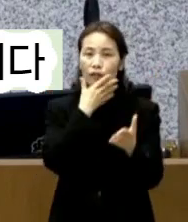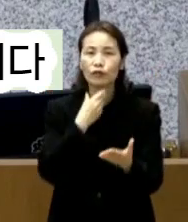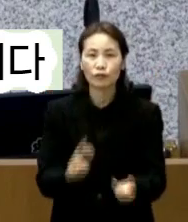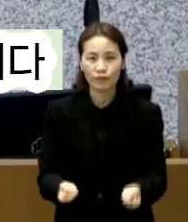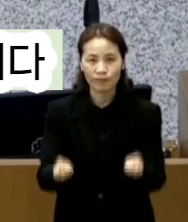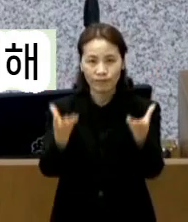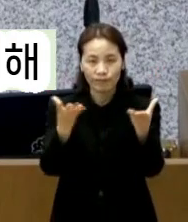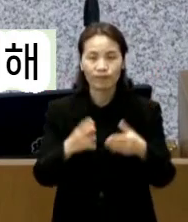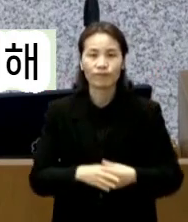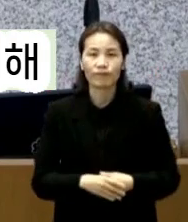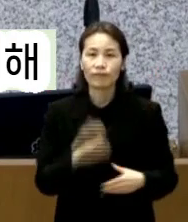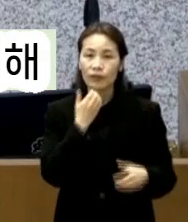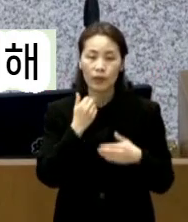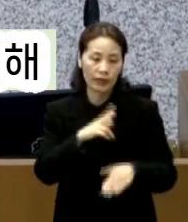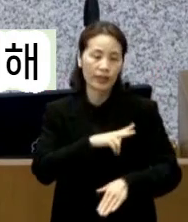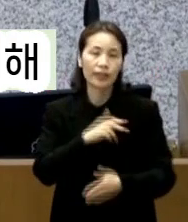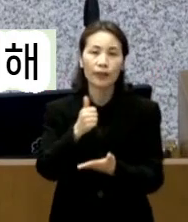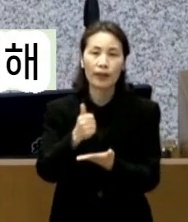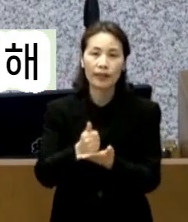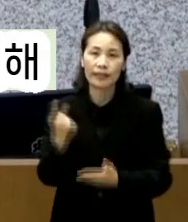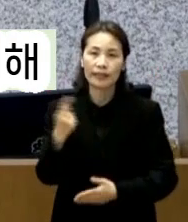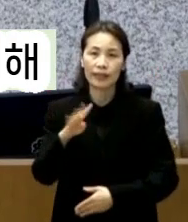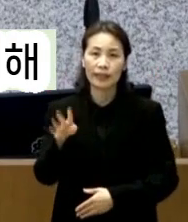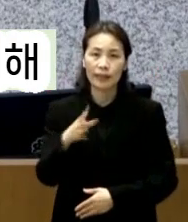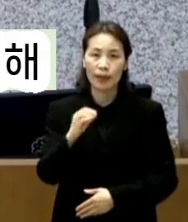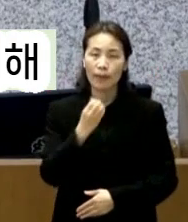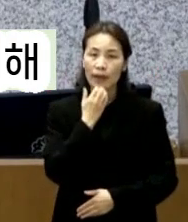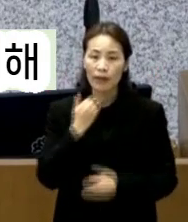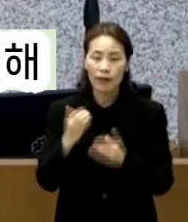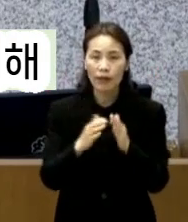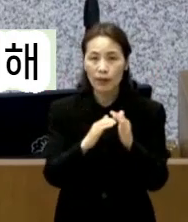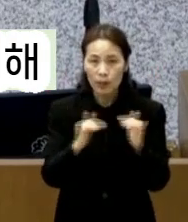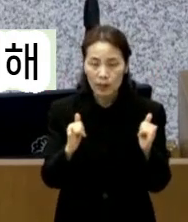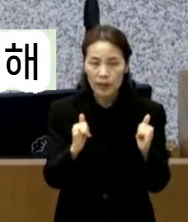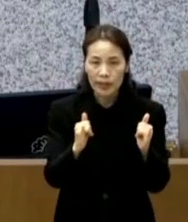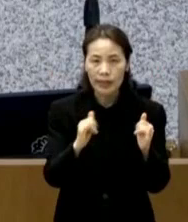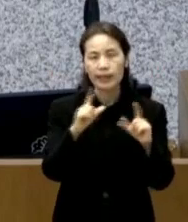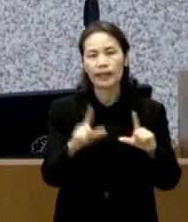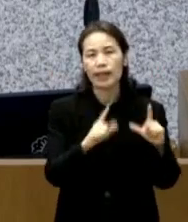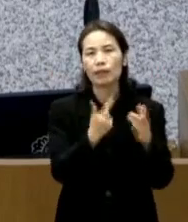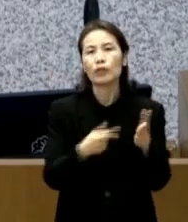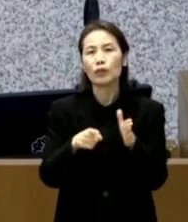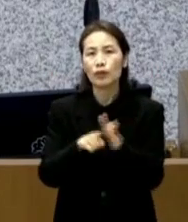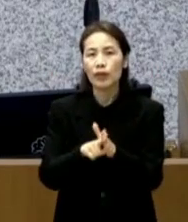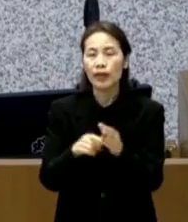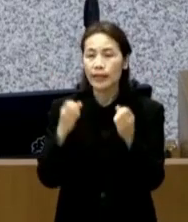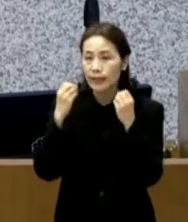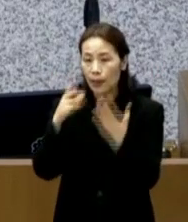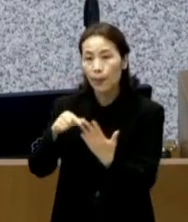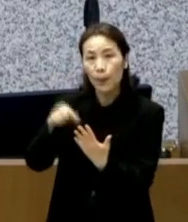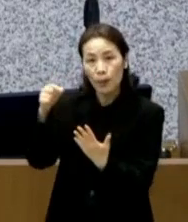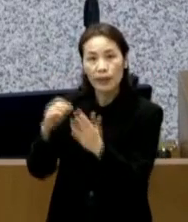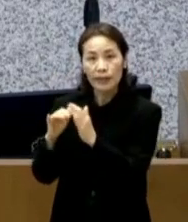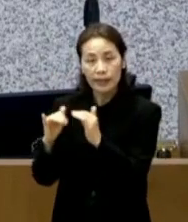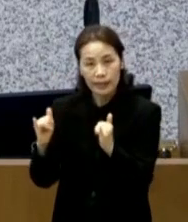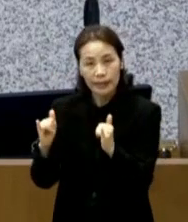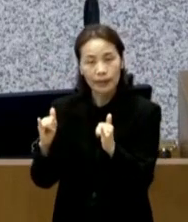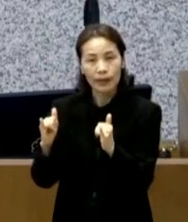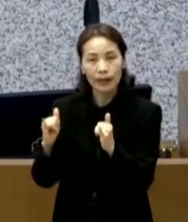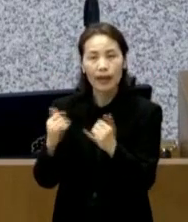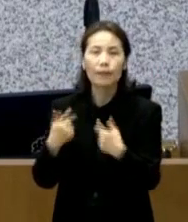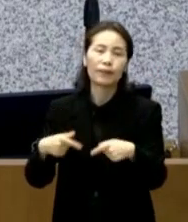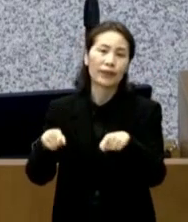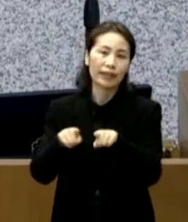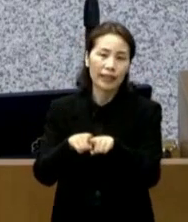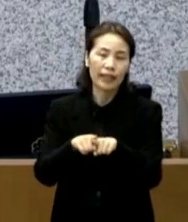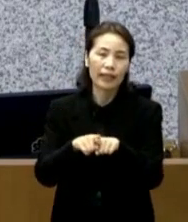축하드립니다. 경기도의회는 1,400만 도민의 삶을 지키기 위해 새로 선출된 의원님들과 더